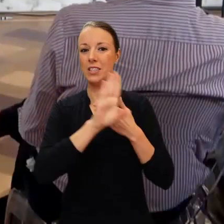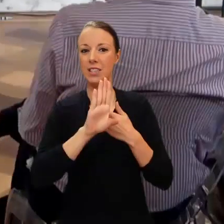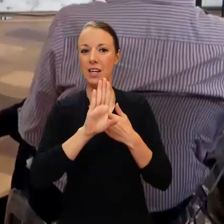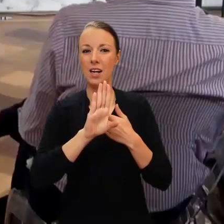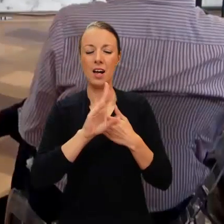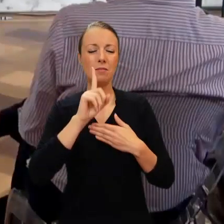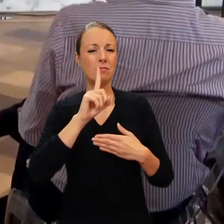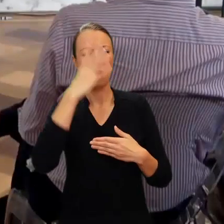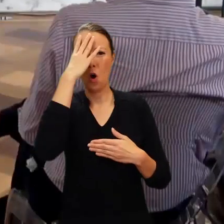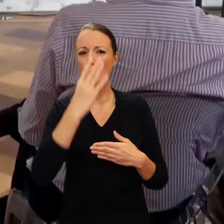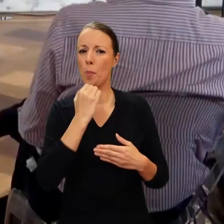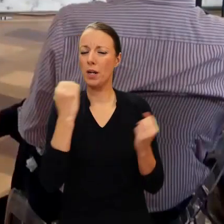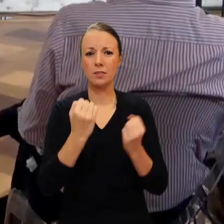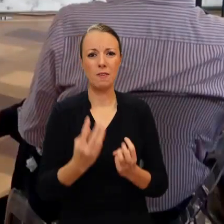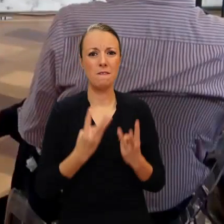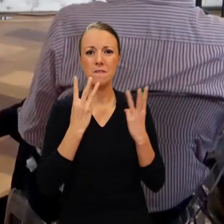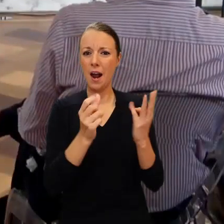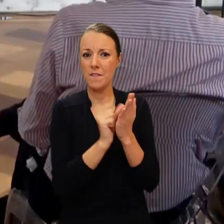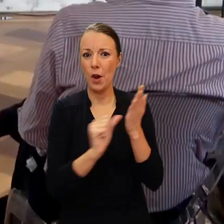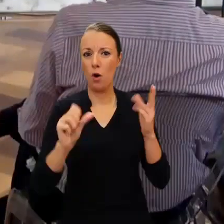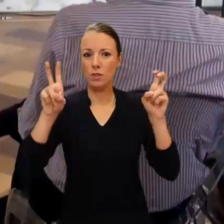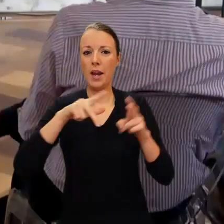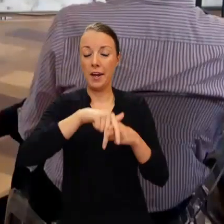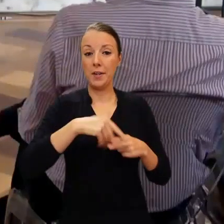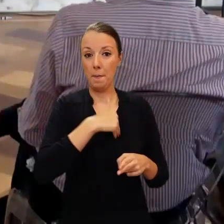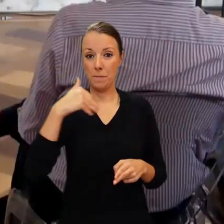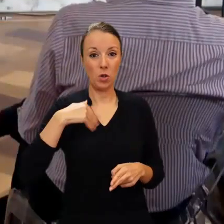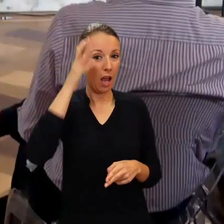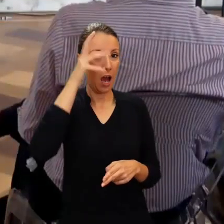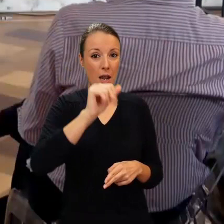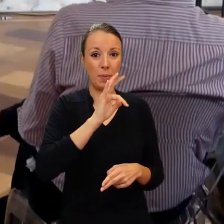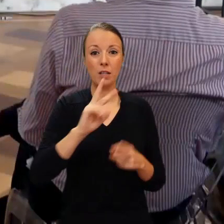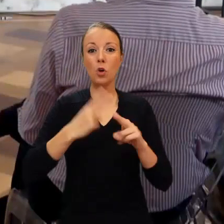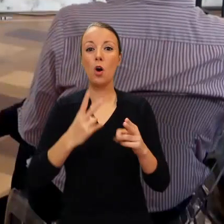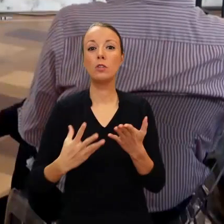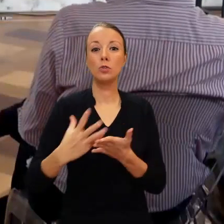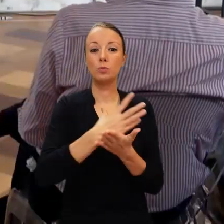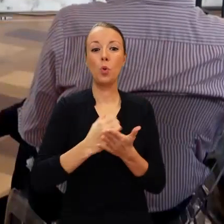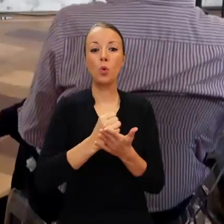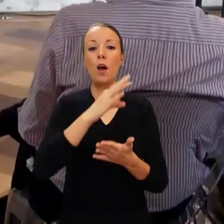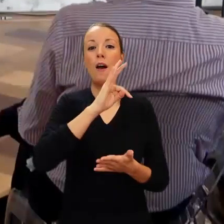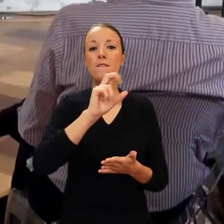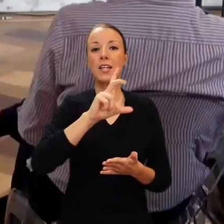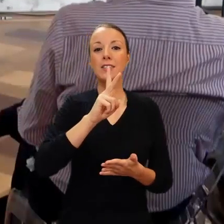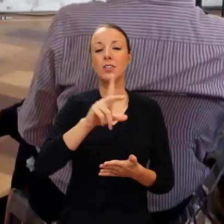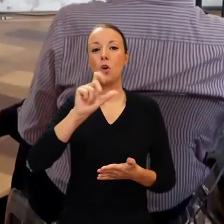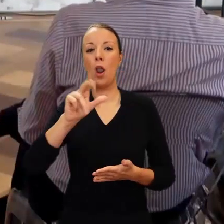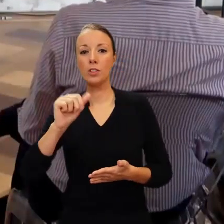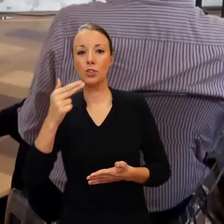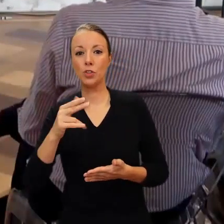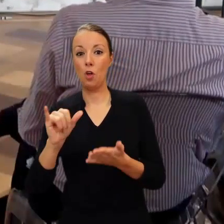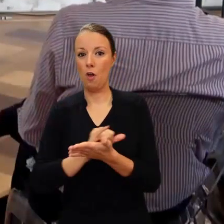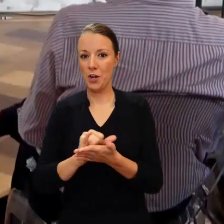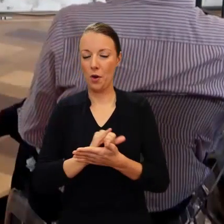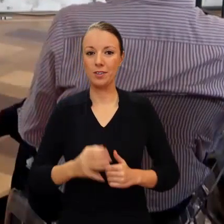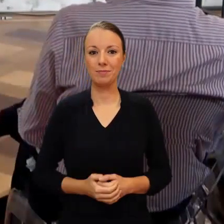absolutnie wyjątkowego dla nas obrazu, czyli jeźdźca polskiego Rembrandta ze zbiorów The Freak Collection w Nowym Jorku. Dzień